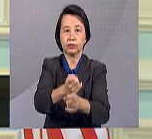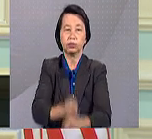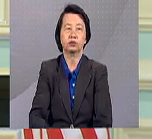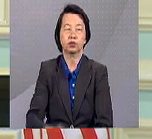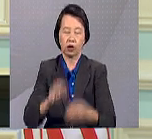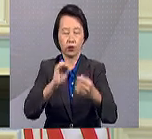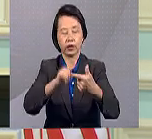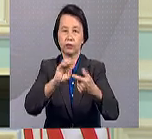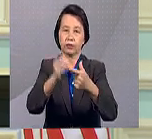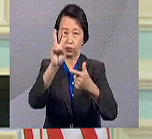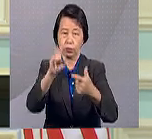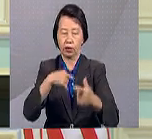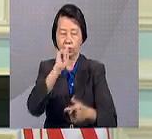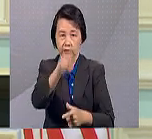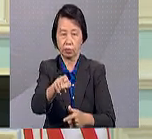yang nombor dua dulu lah.